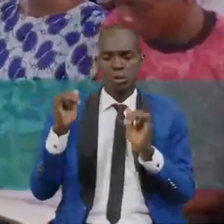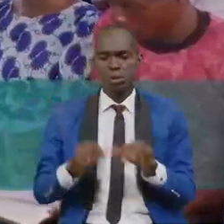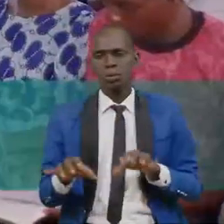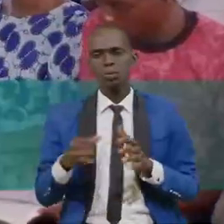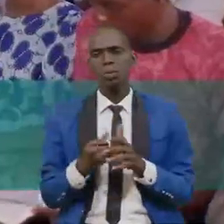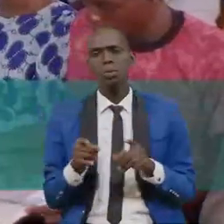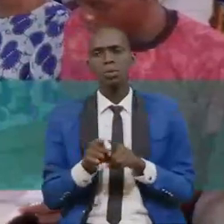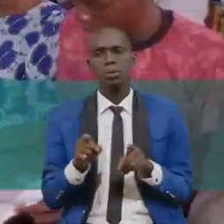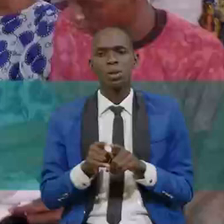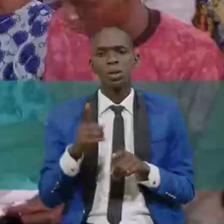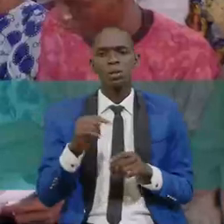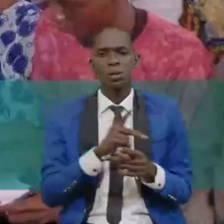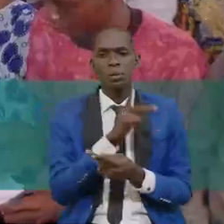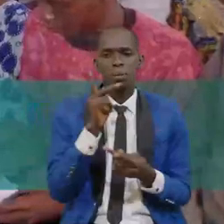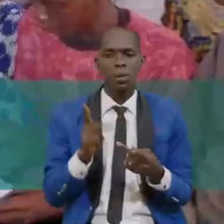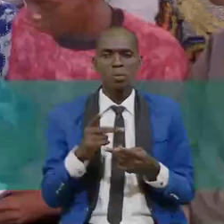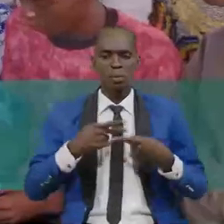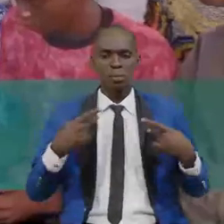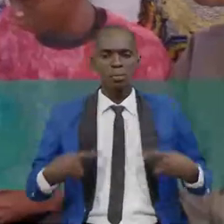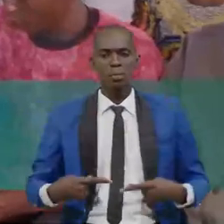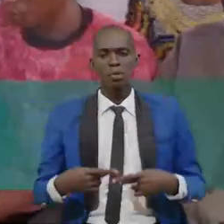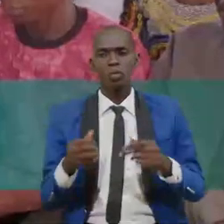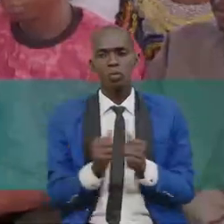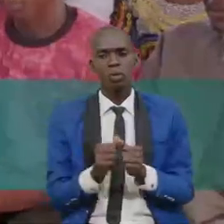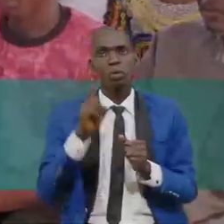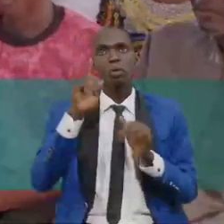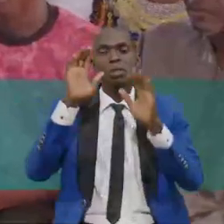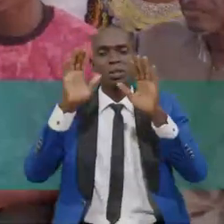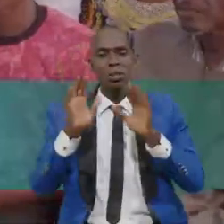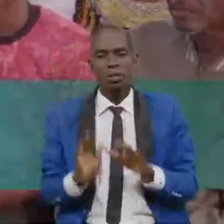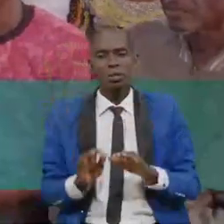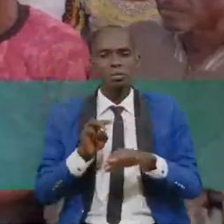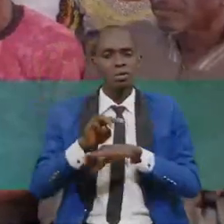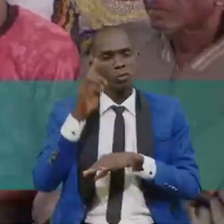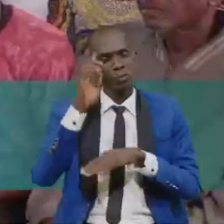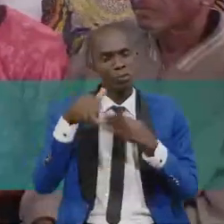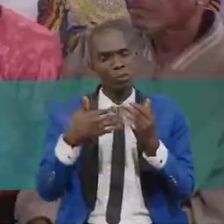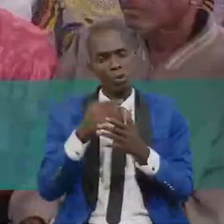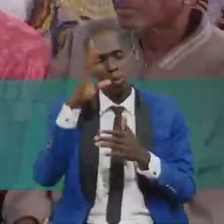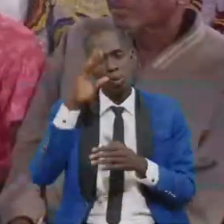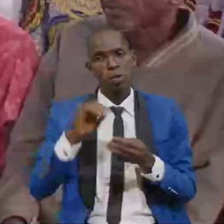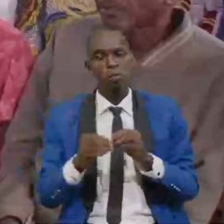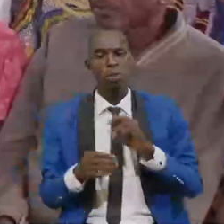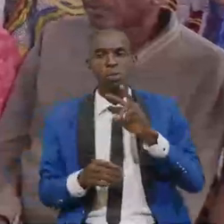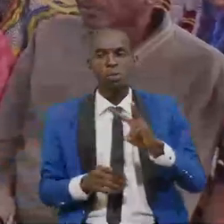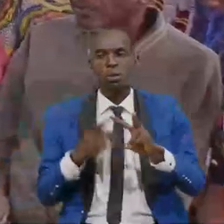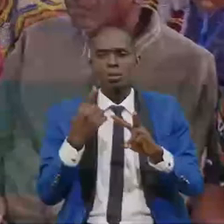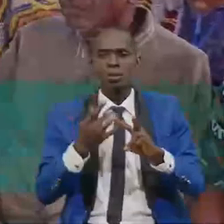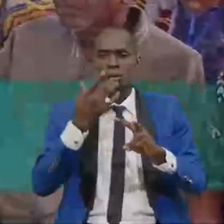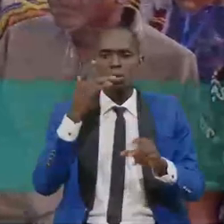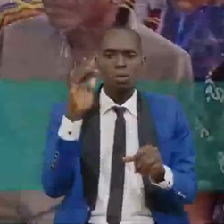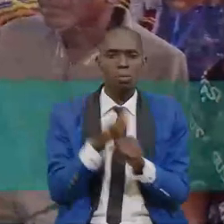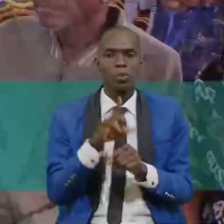sacrificateur parfait avec un ministère excellent pour tous les hommes. Deuxième point, le prophète promis avec